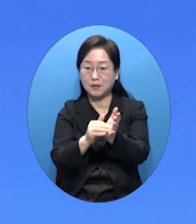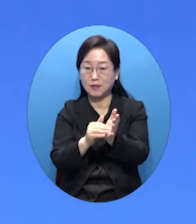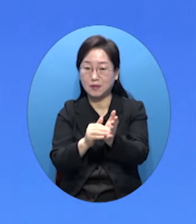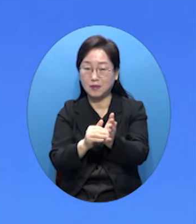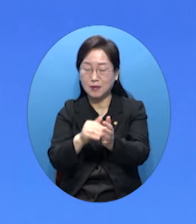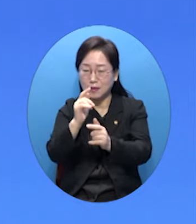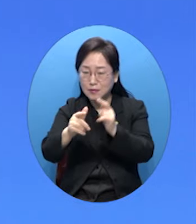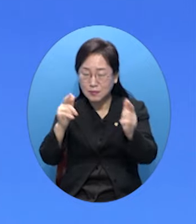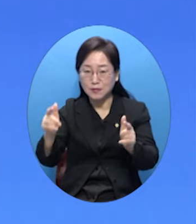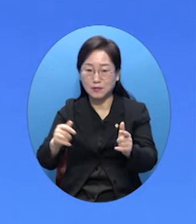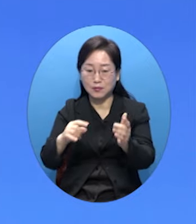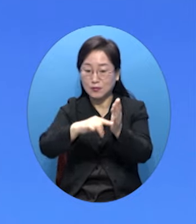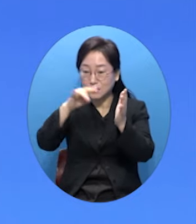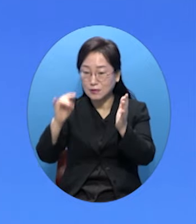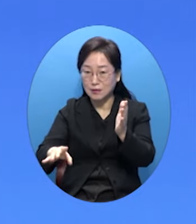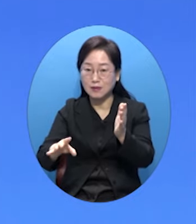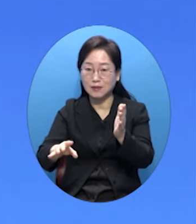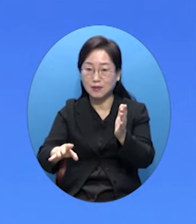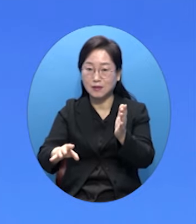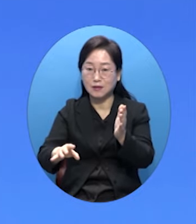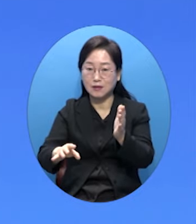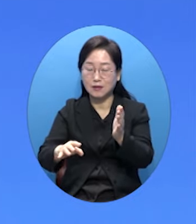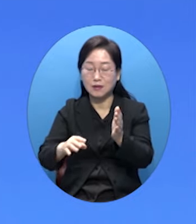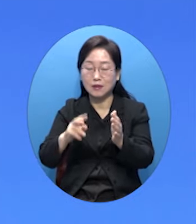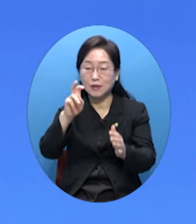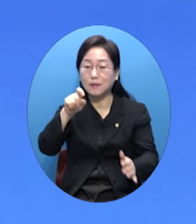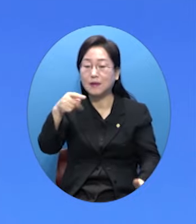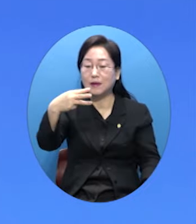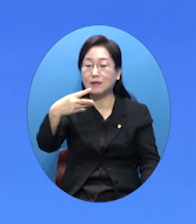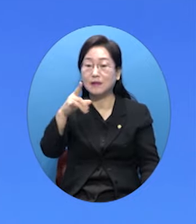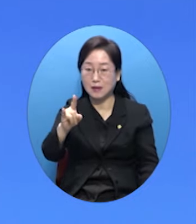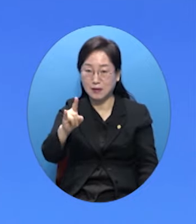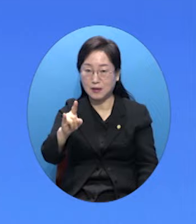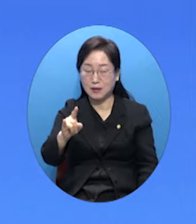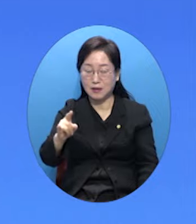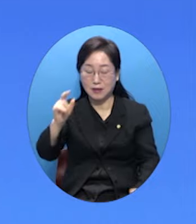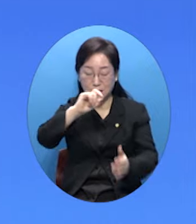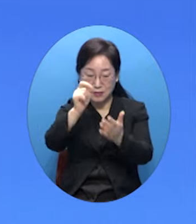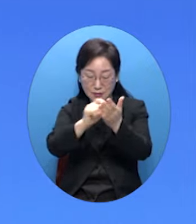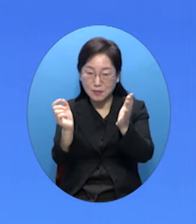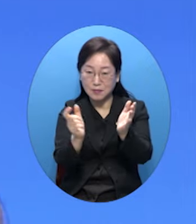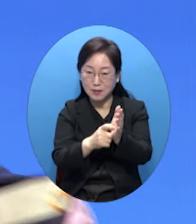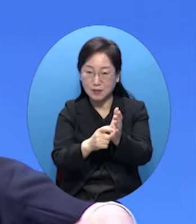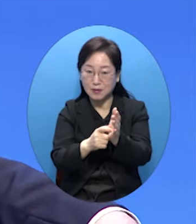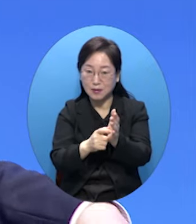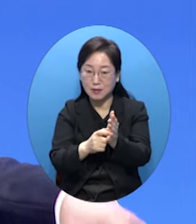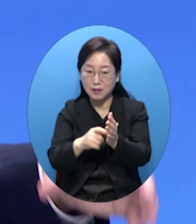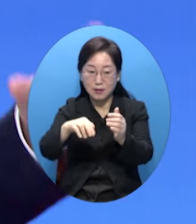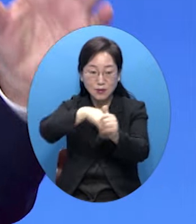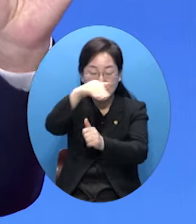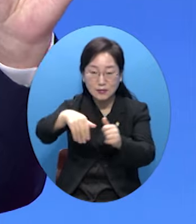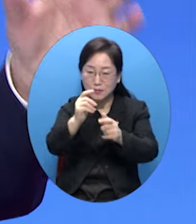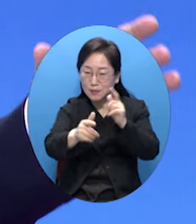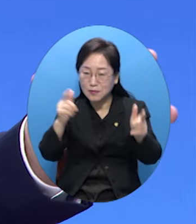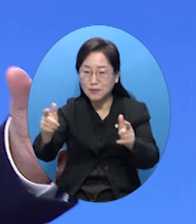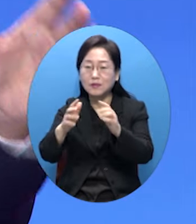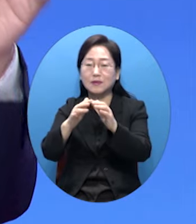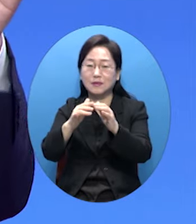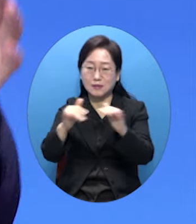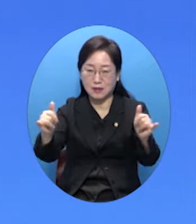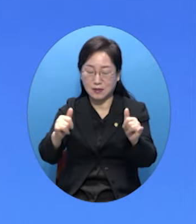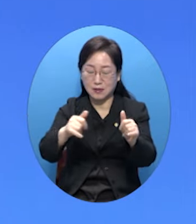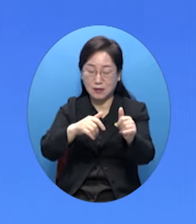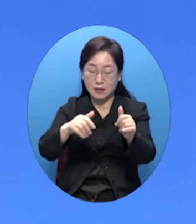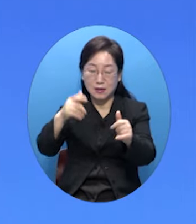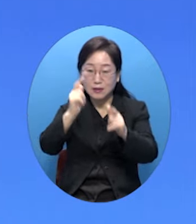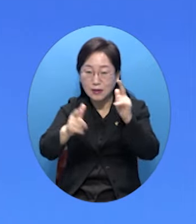세리였던 마태도 그러니까 이제 성경에 기록된 한 만 명의 기자들이 각기 다른 기자들이 각기 다른 곳에서